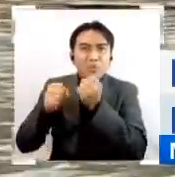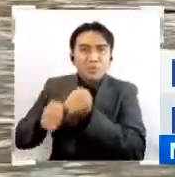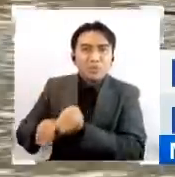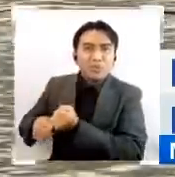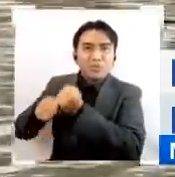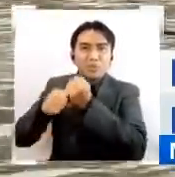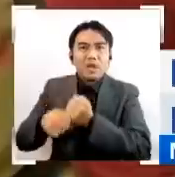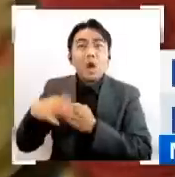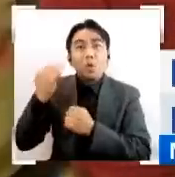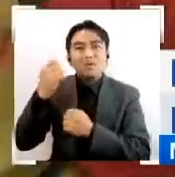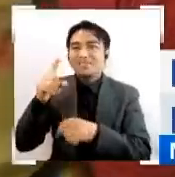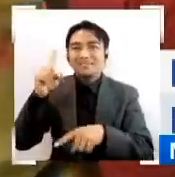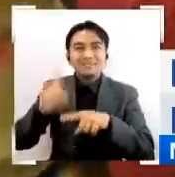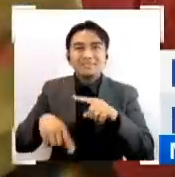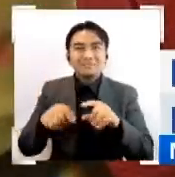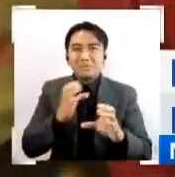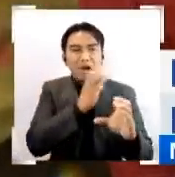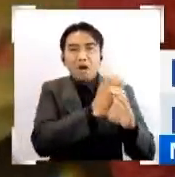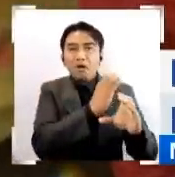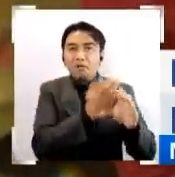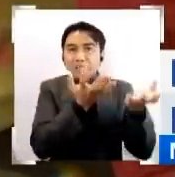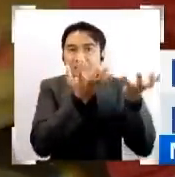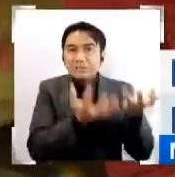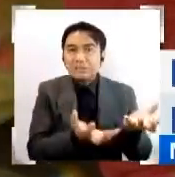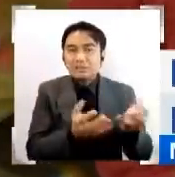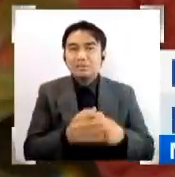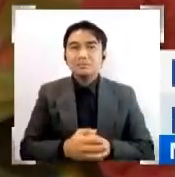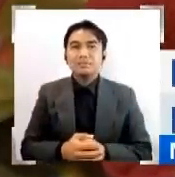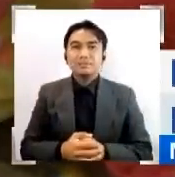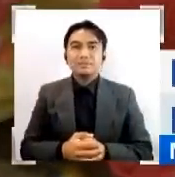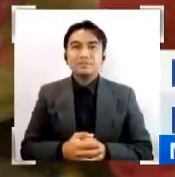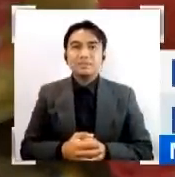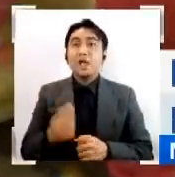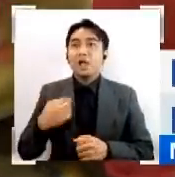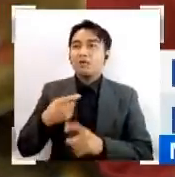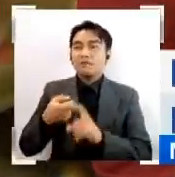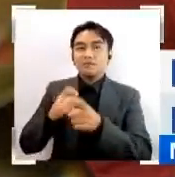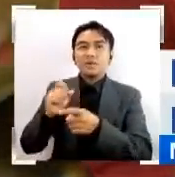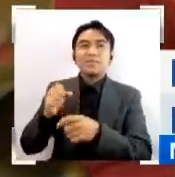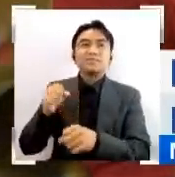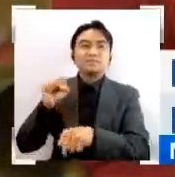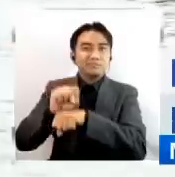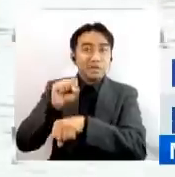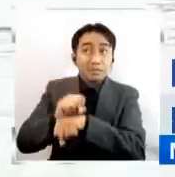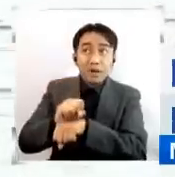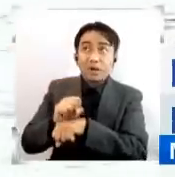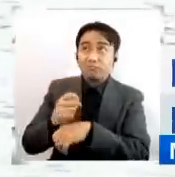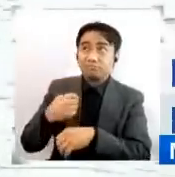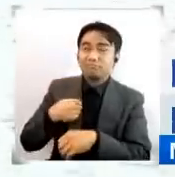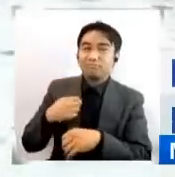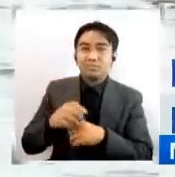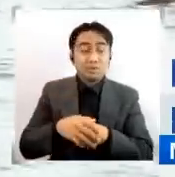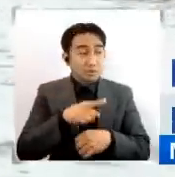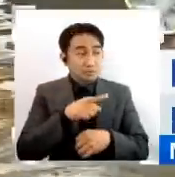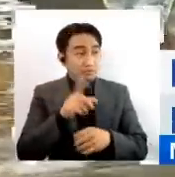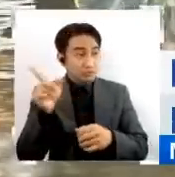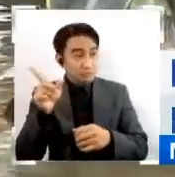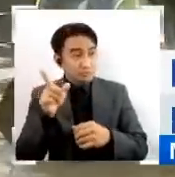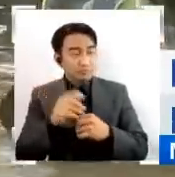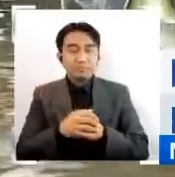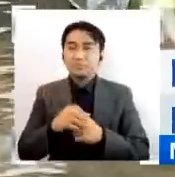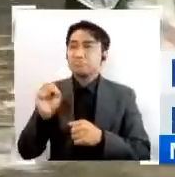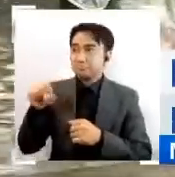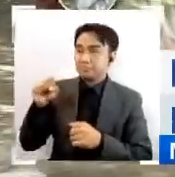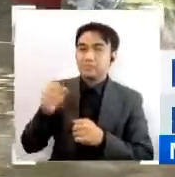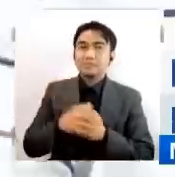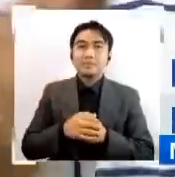light vehicles. Saan kayo galing kanina? Sa ano po, trabaho, Makabebe po. Ah, sa bayan? Opo. Marami na rin ang